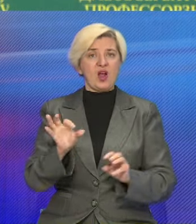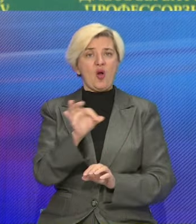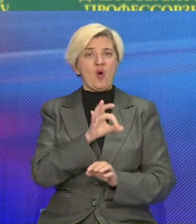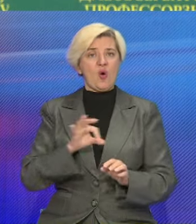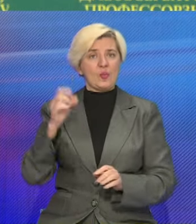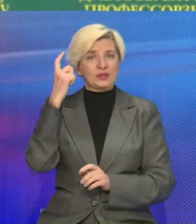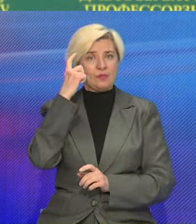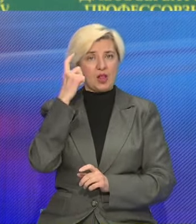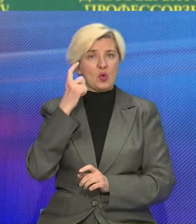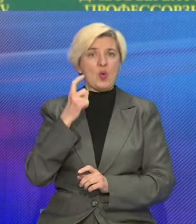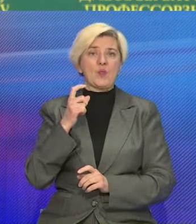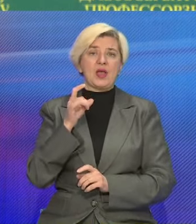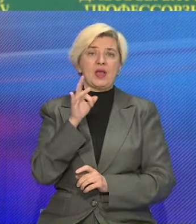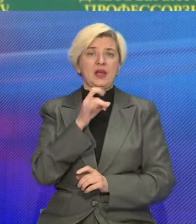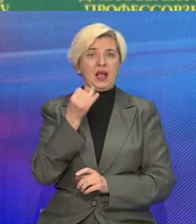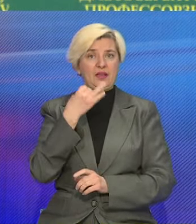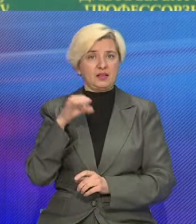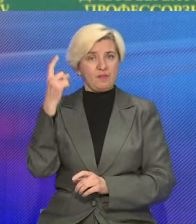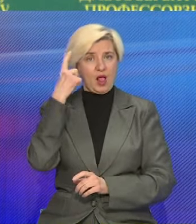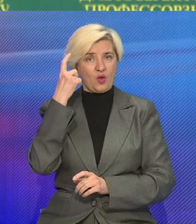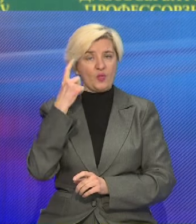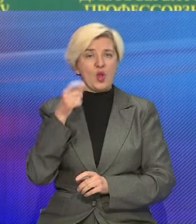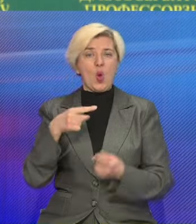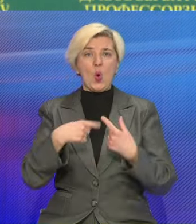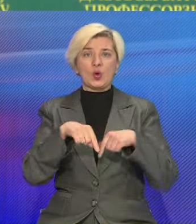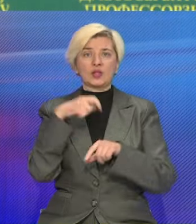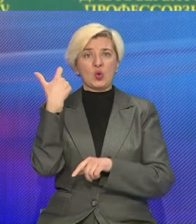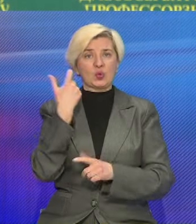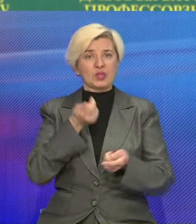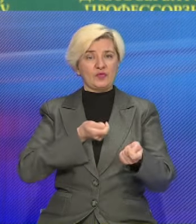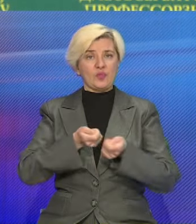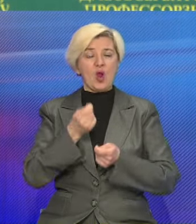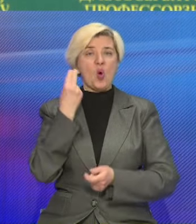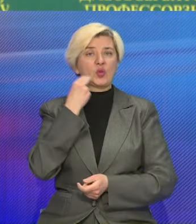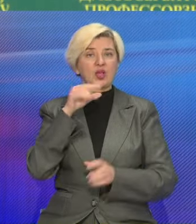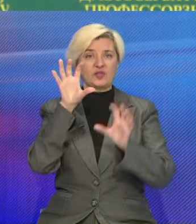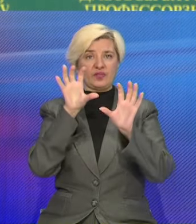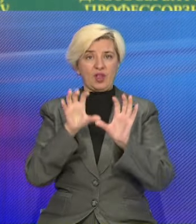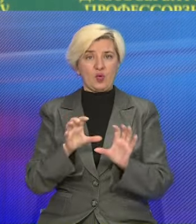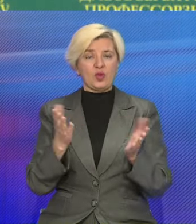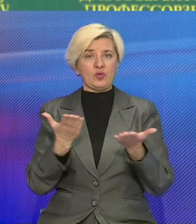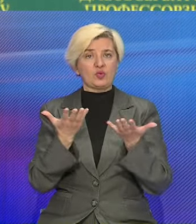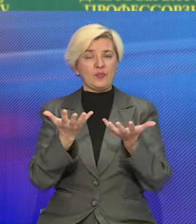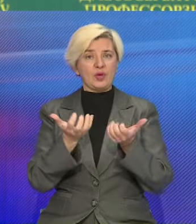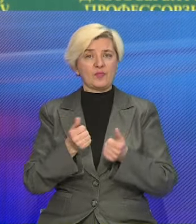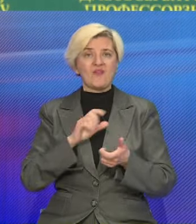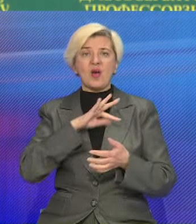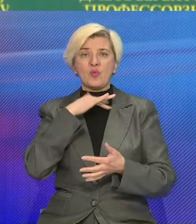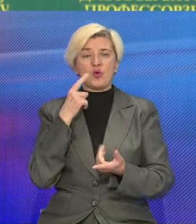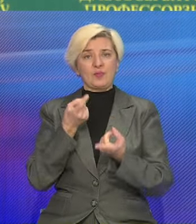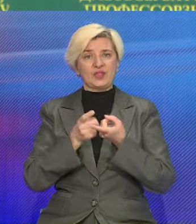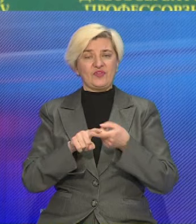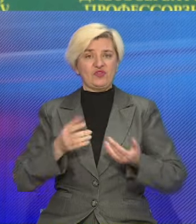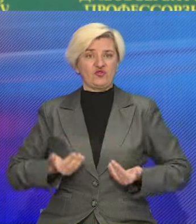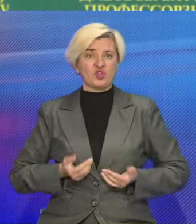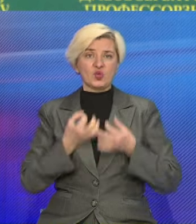хозяйственного управління. Тому від качіства тех законів, які ми приймем, в багато завістить і життя любого чоловіка.